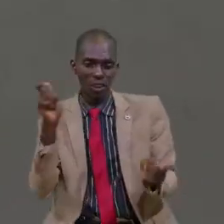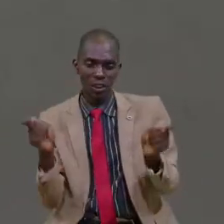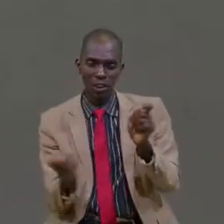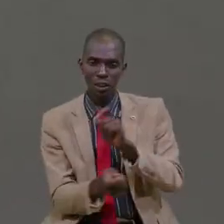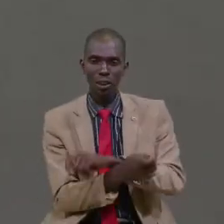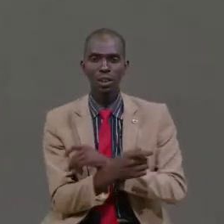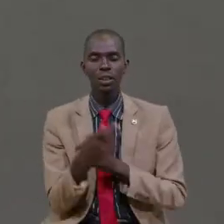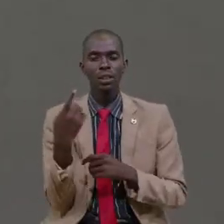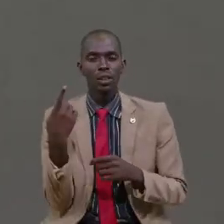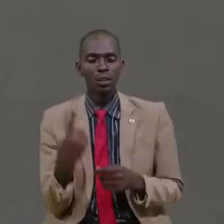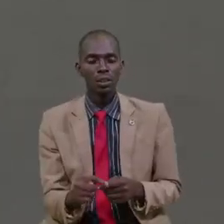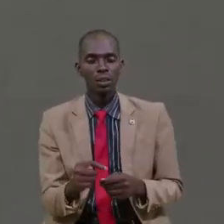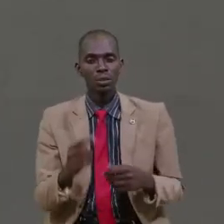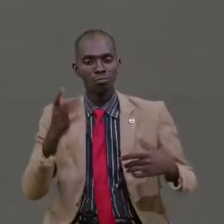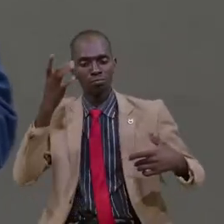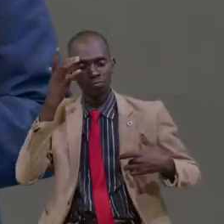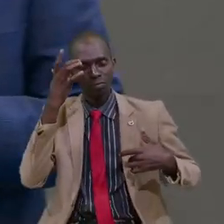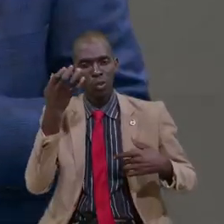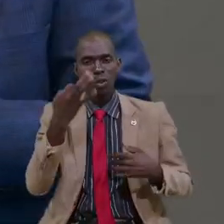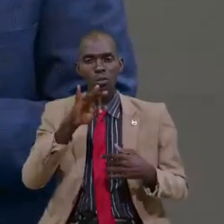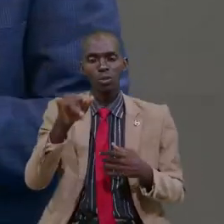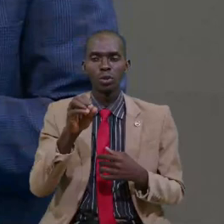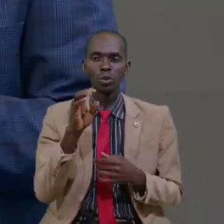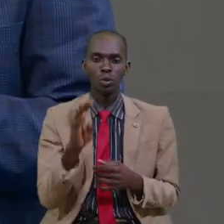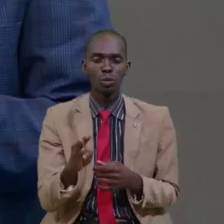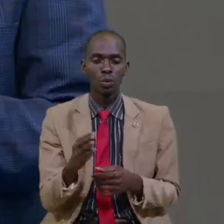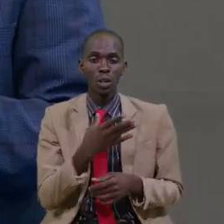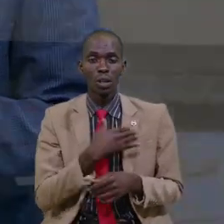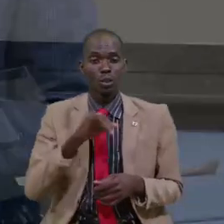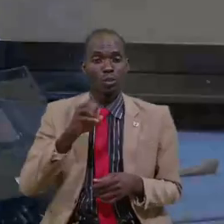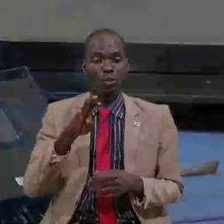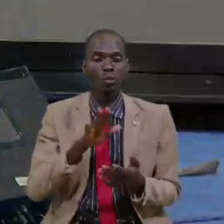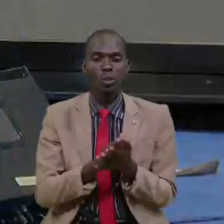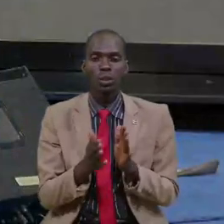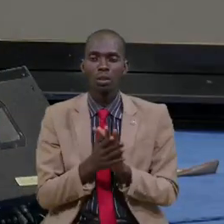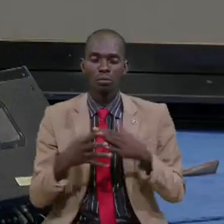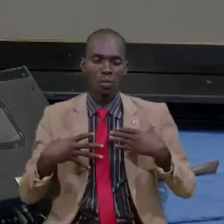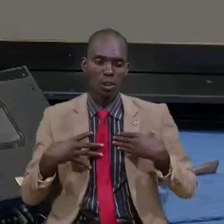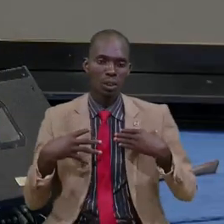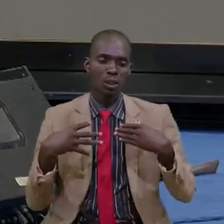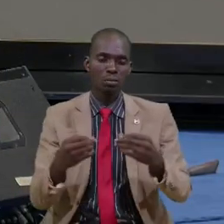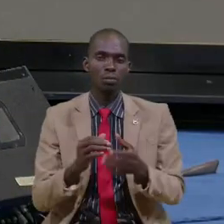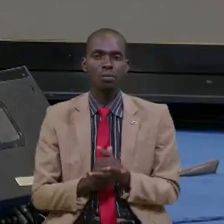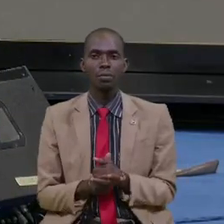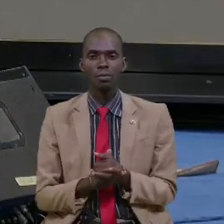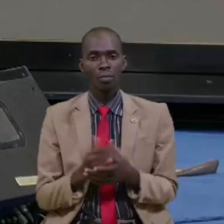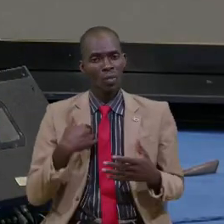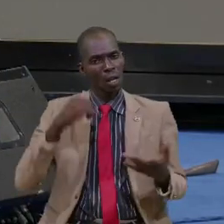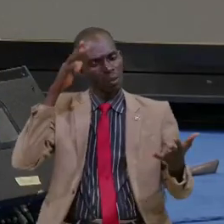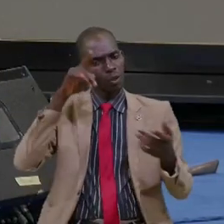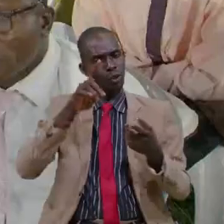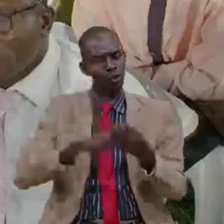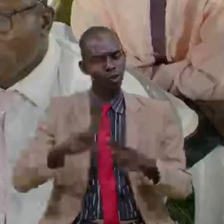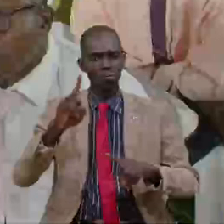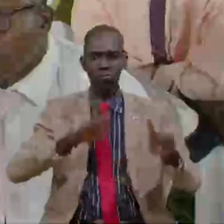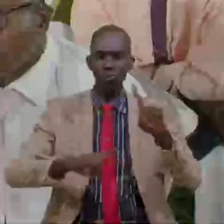a changé la captivité, la maladie de Job, et l'a rétabli, et il était bien portant. Je crois que tu vas